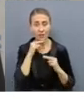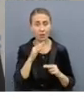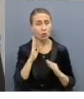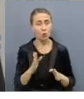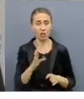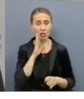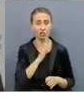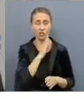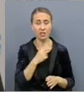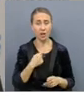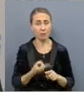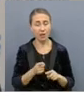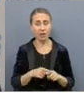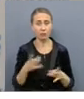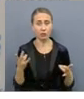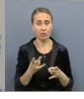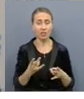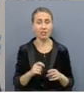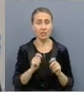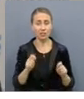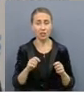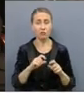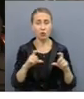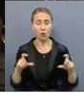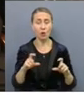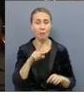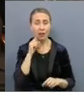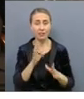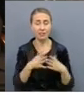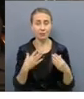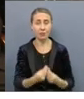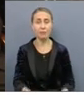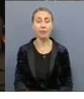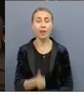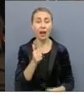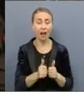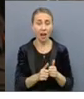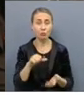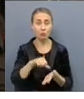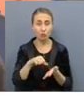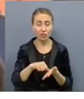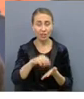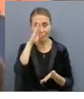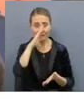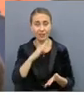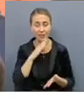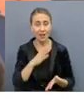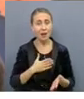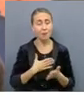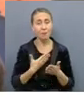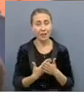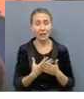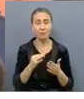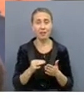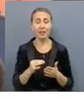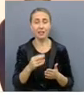женщинах. Поэтому считаю необходимым создание школы молодых семей. Каждый участник форума отцов – активист на местах, примерный семейнин, верный друг